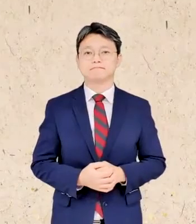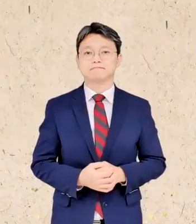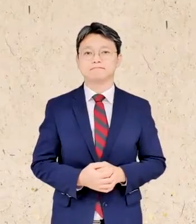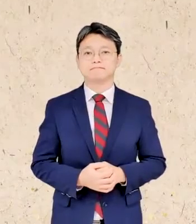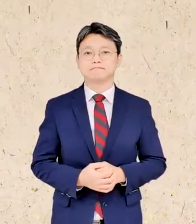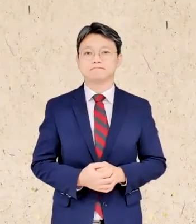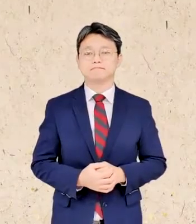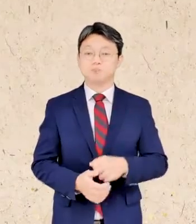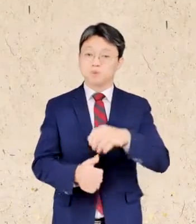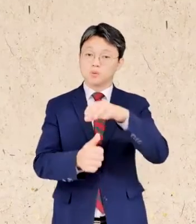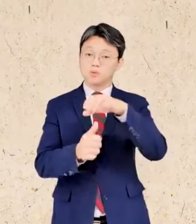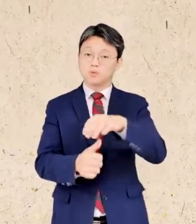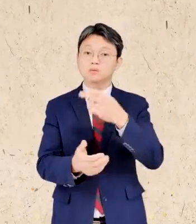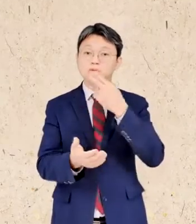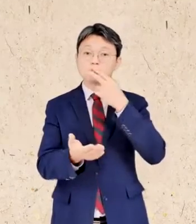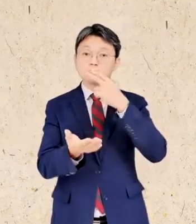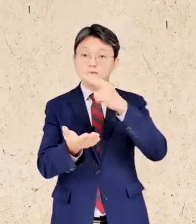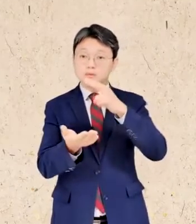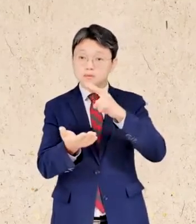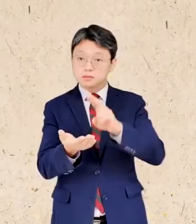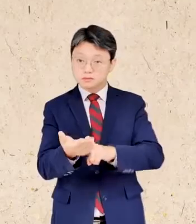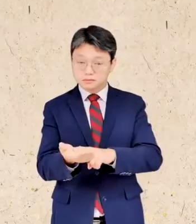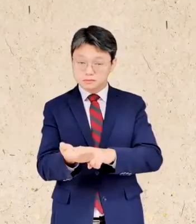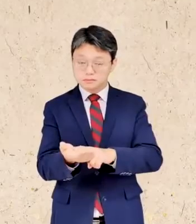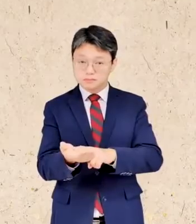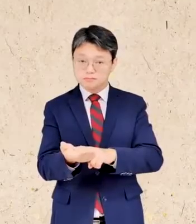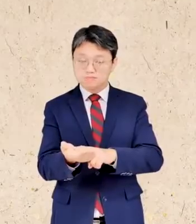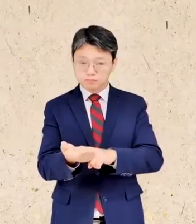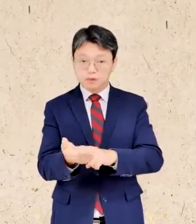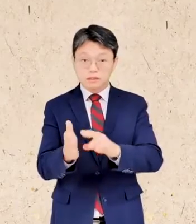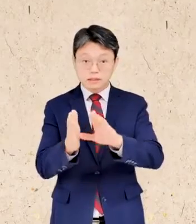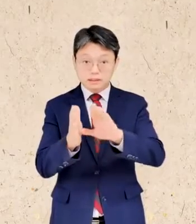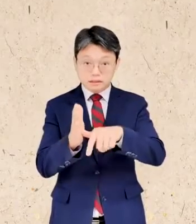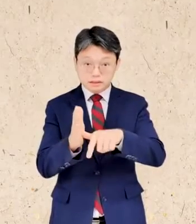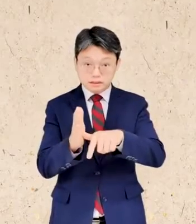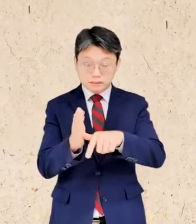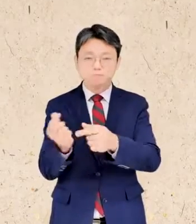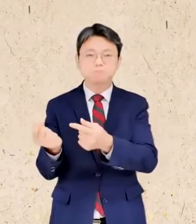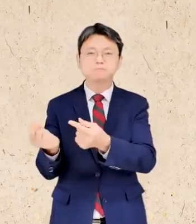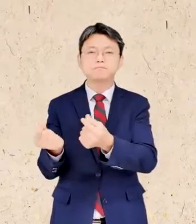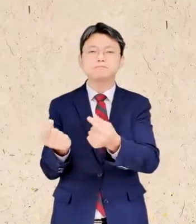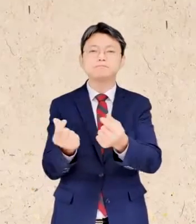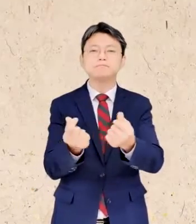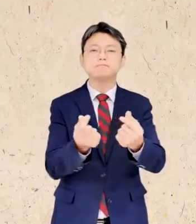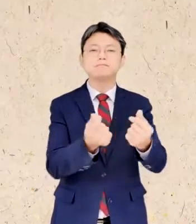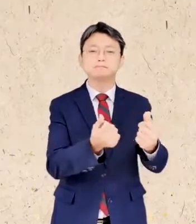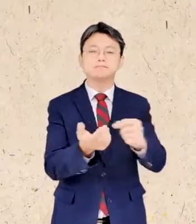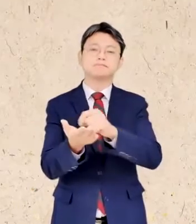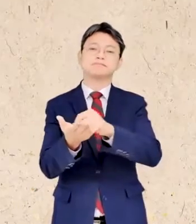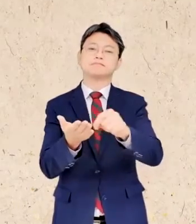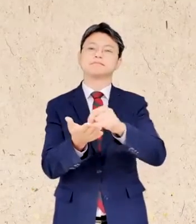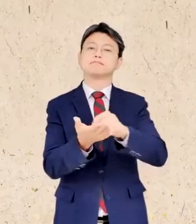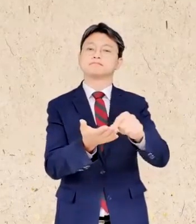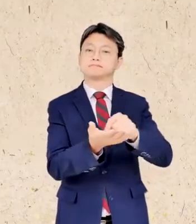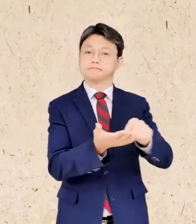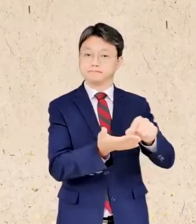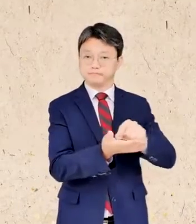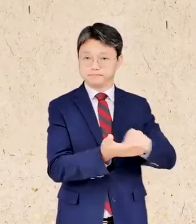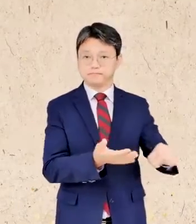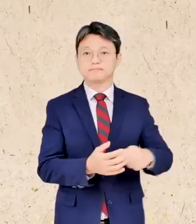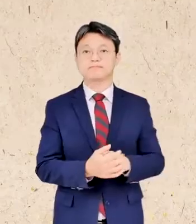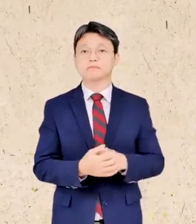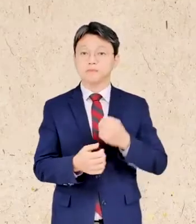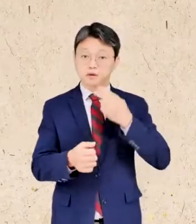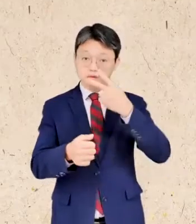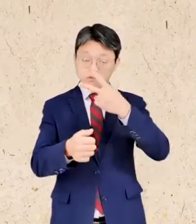특히 이 옥중서신이라 불리는 나머지 서신들과 거의 비슷한 때에 기록되었을 것으로 보입니다.